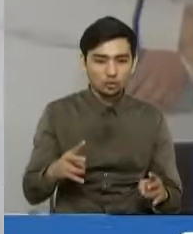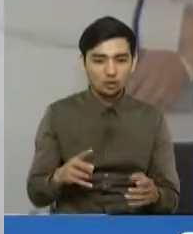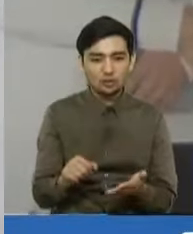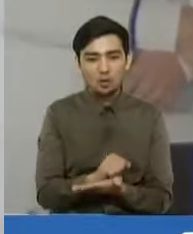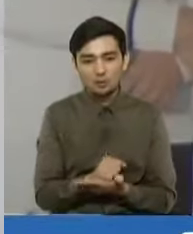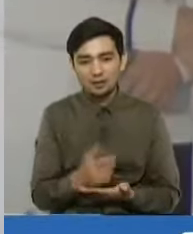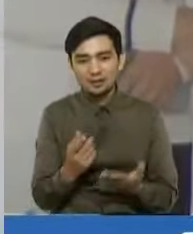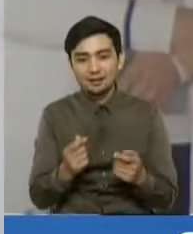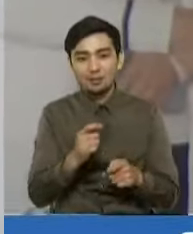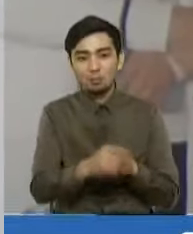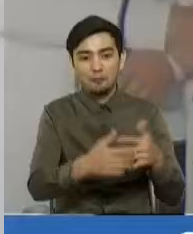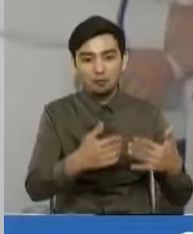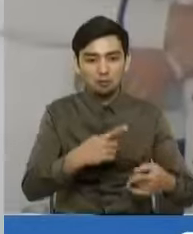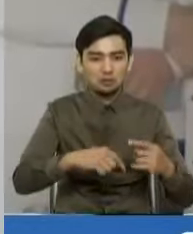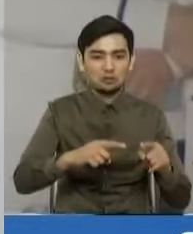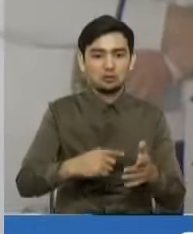процессуалдық